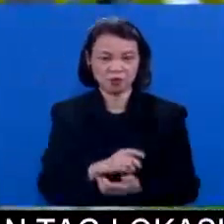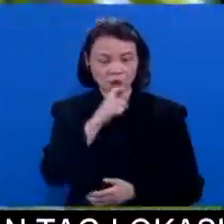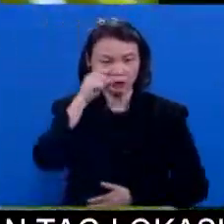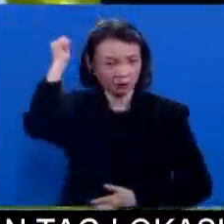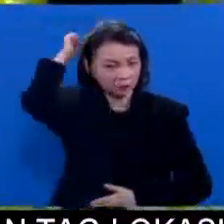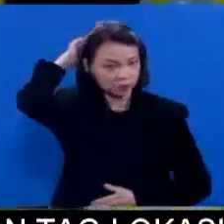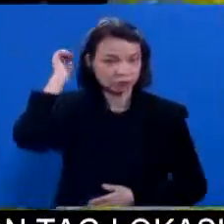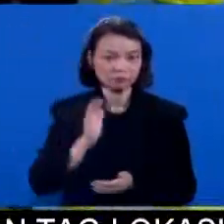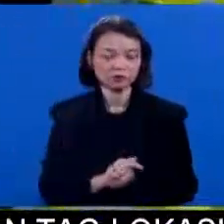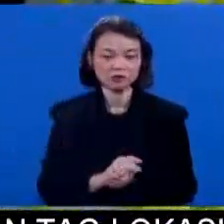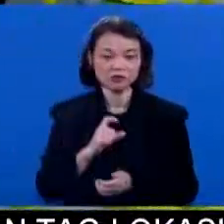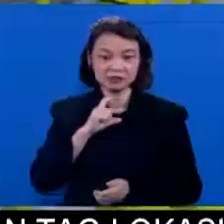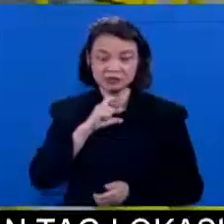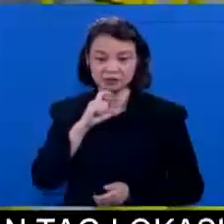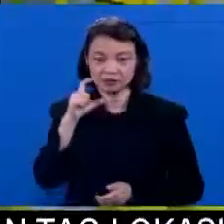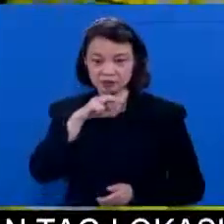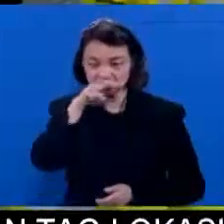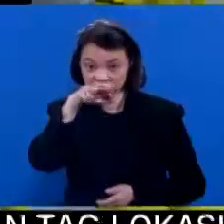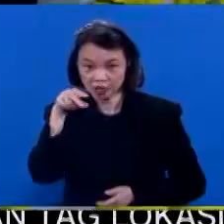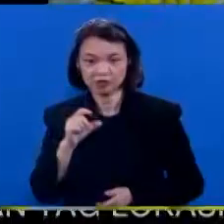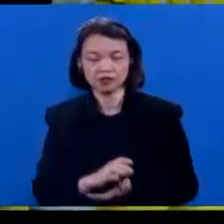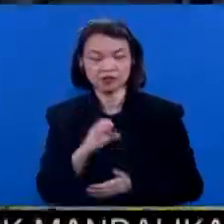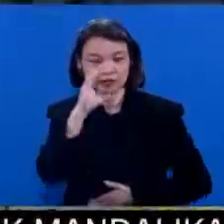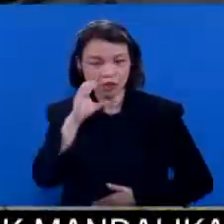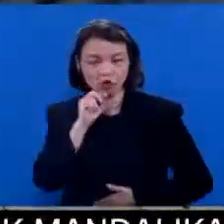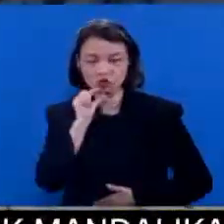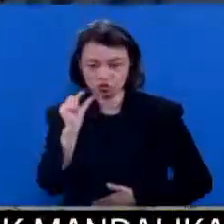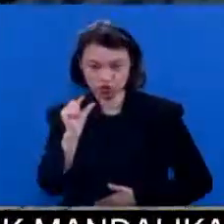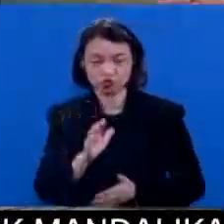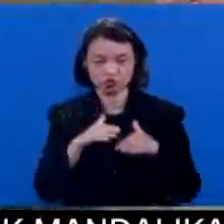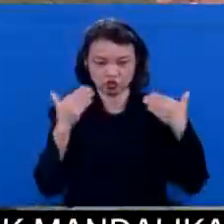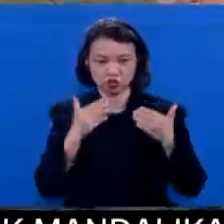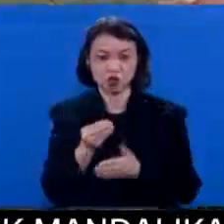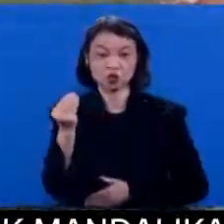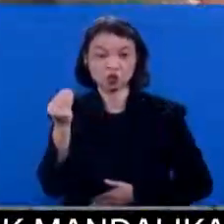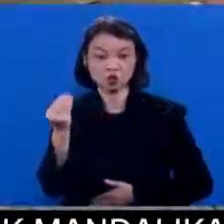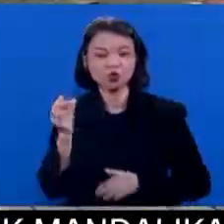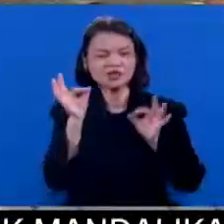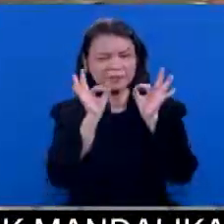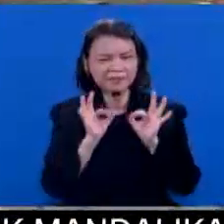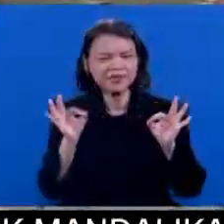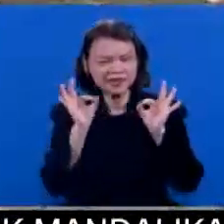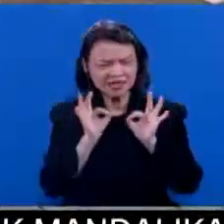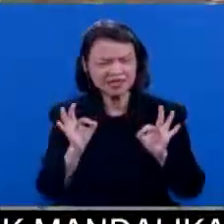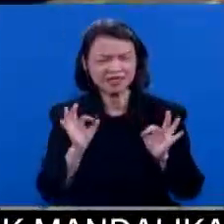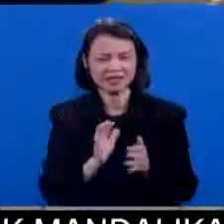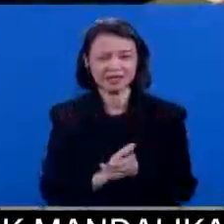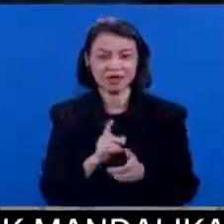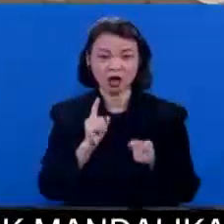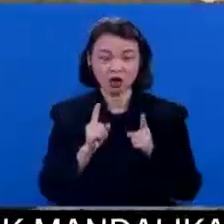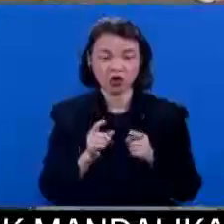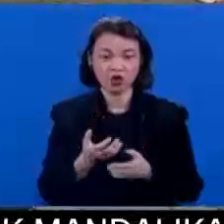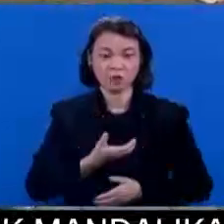agar anak-anak terhindar dari virus corona. Nunggu nanti agak sepian gitu, agak nanti kalau kayak mau main ayunan